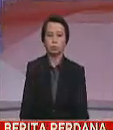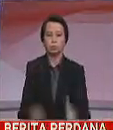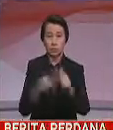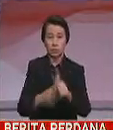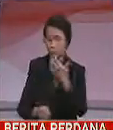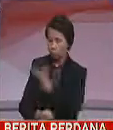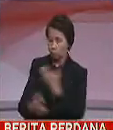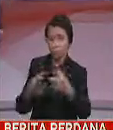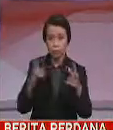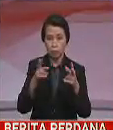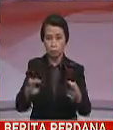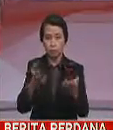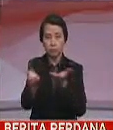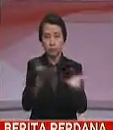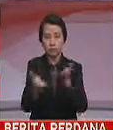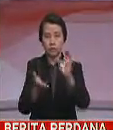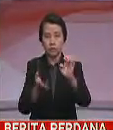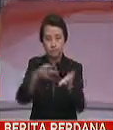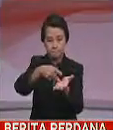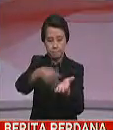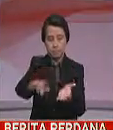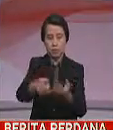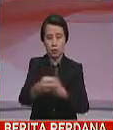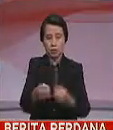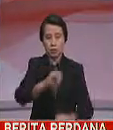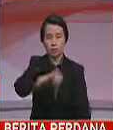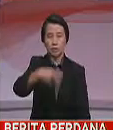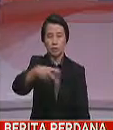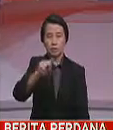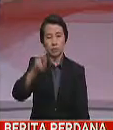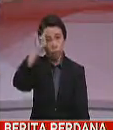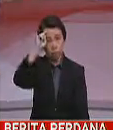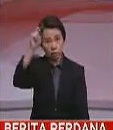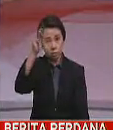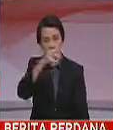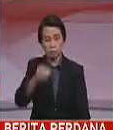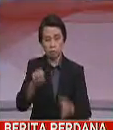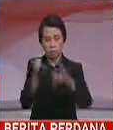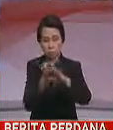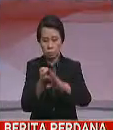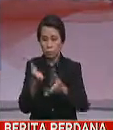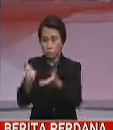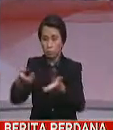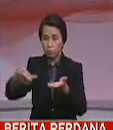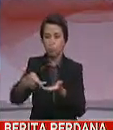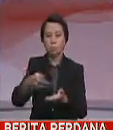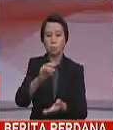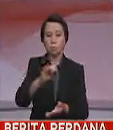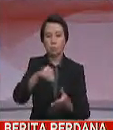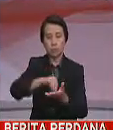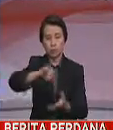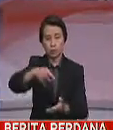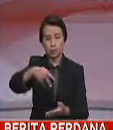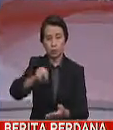Terdahulu beliau melancarkan kemudahan perkhidmatan e-payment di pejabat JPN Negeri Terengganu dan penyerahan dokumen pengenalan diri di JPN